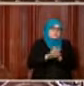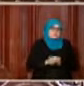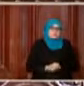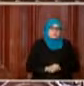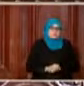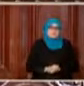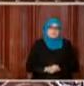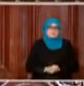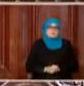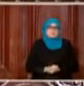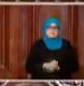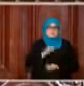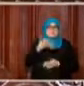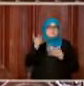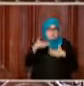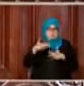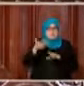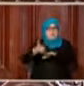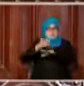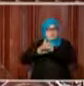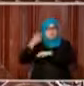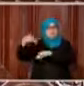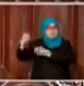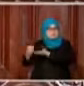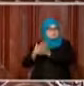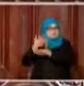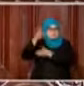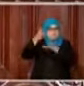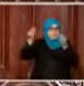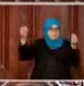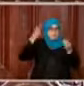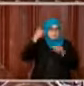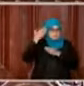لأنه تم توجيهها من منابر عدة